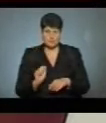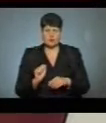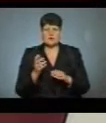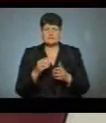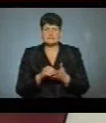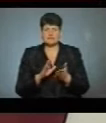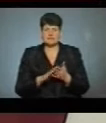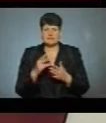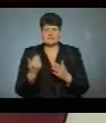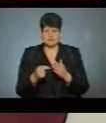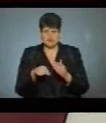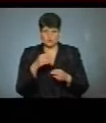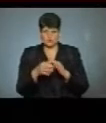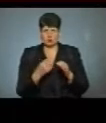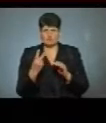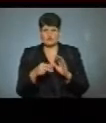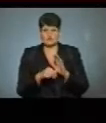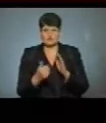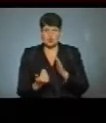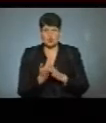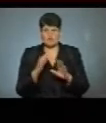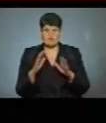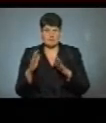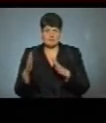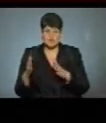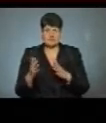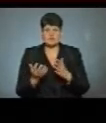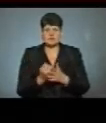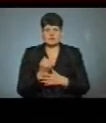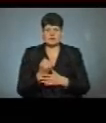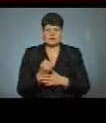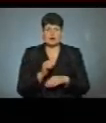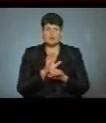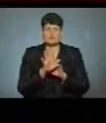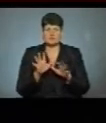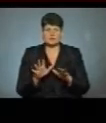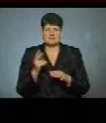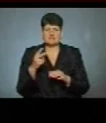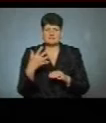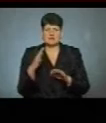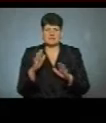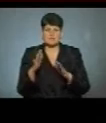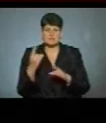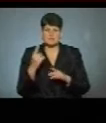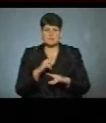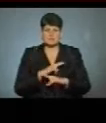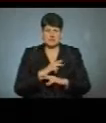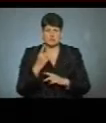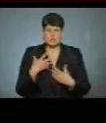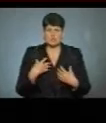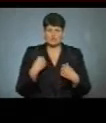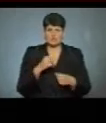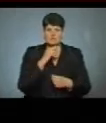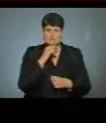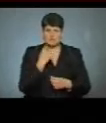нових випадків. Загалом на сьогодні коронавірус виявили в таких областях. 25 випадків, один летальний та одне одужання в